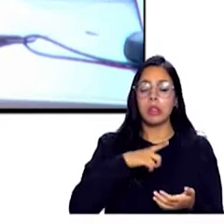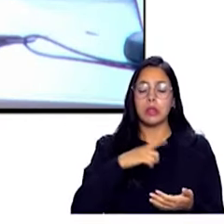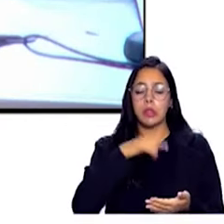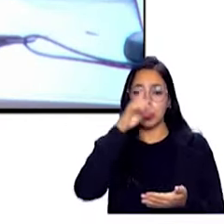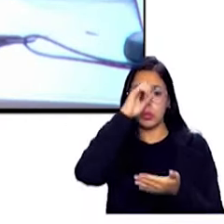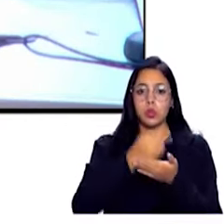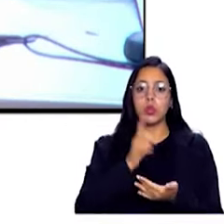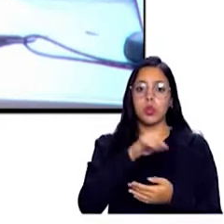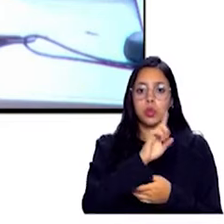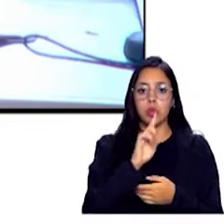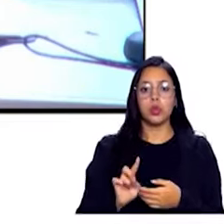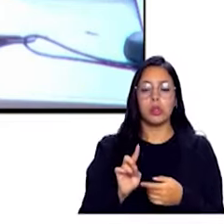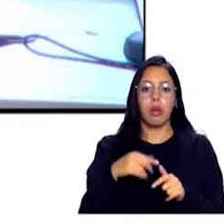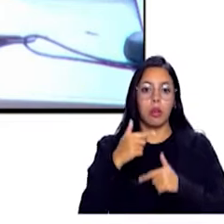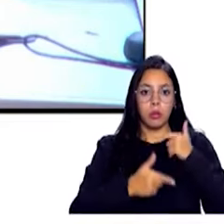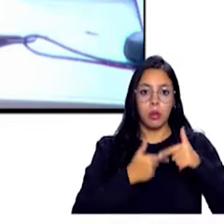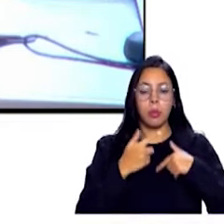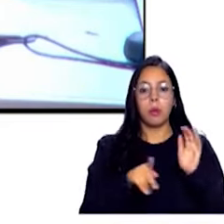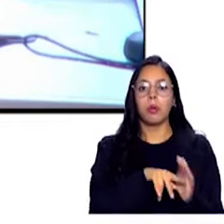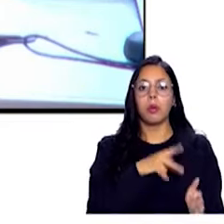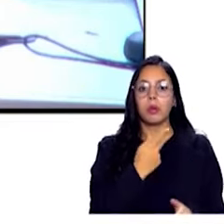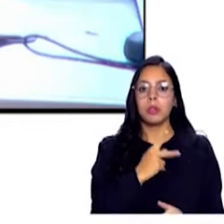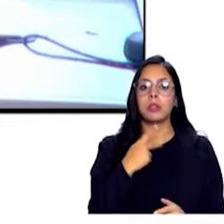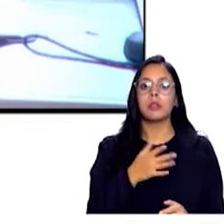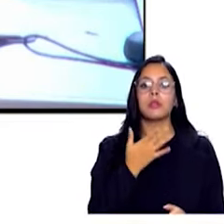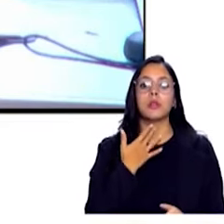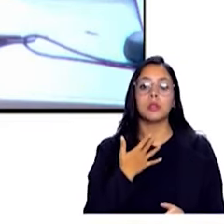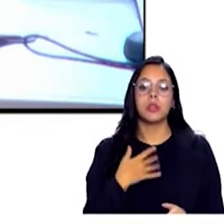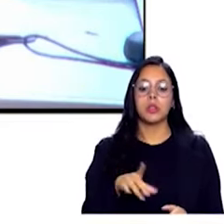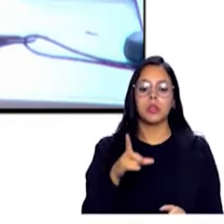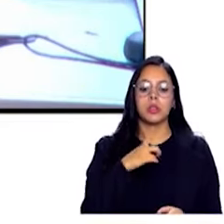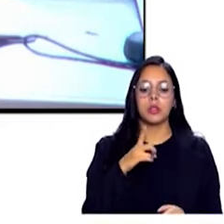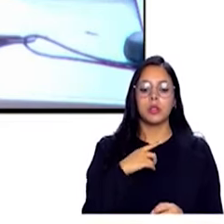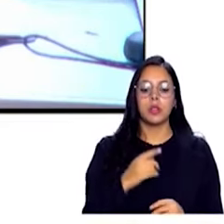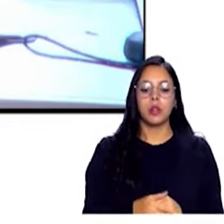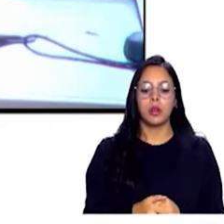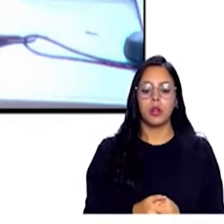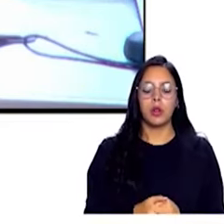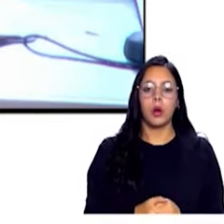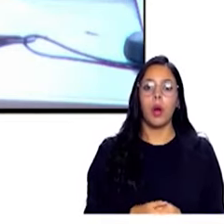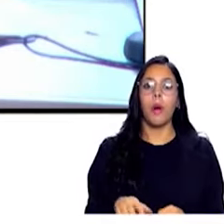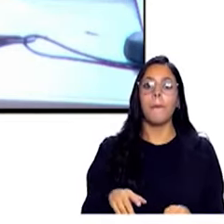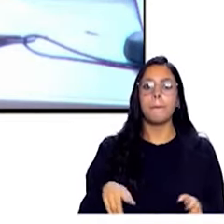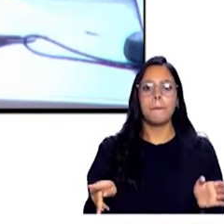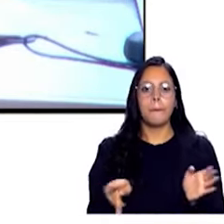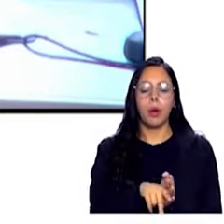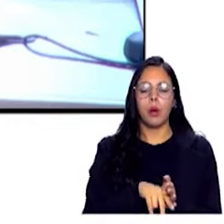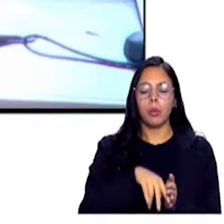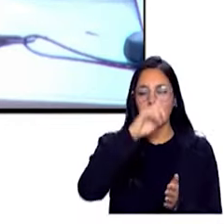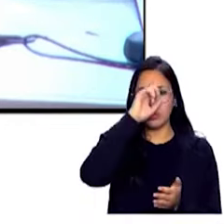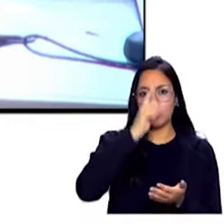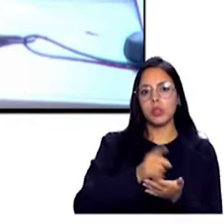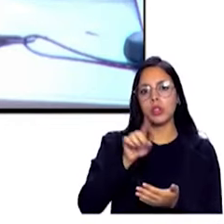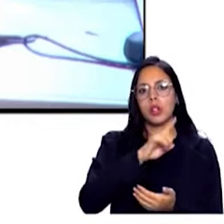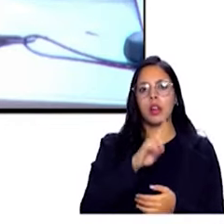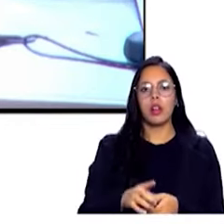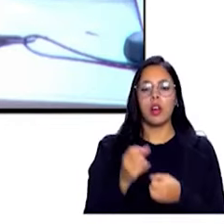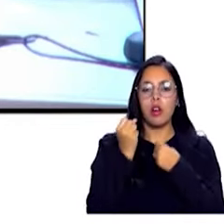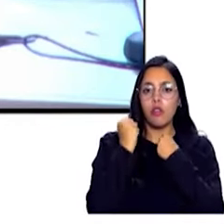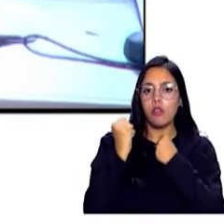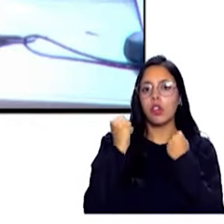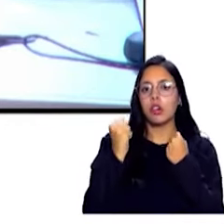pouvoir avoir une cour de cassation forte qui puisse occuper toute La place qu'elle